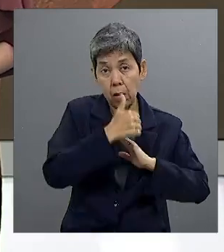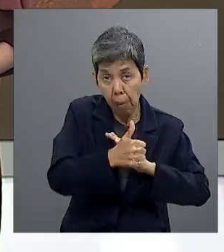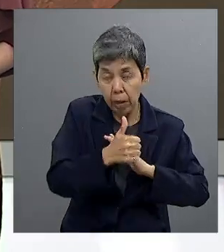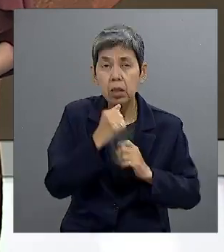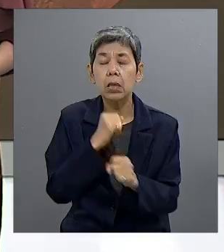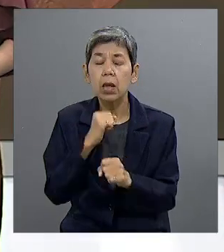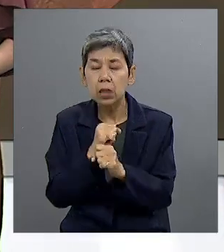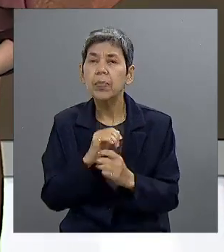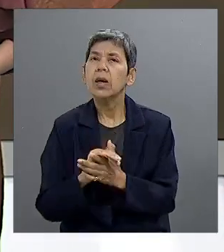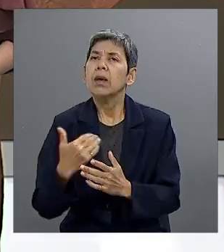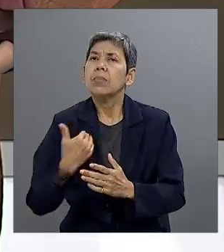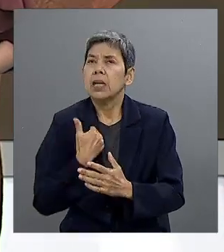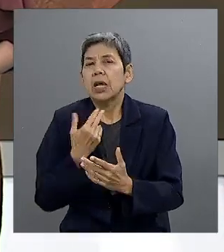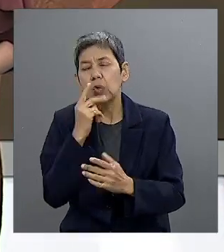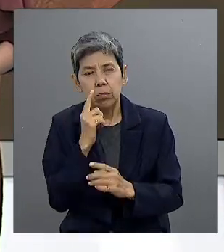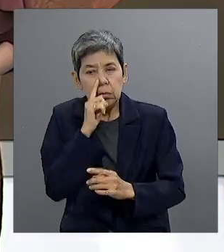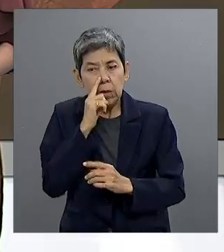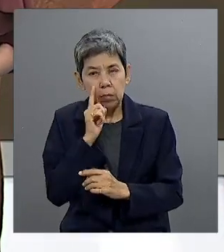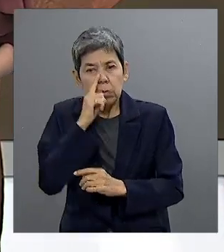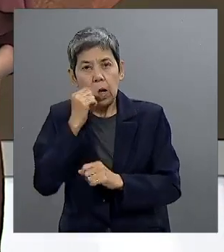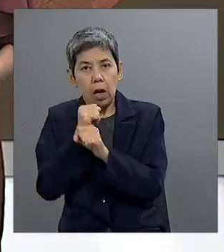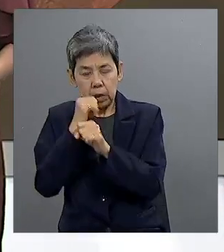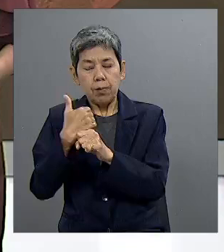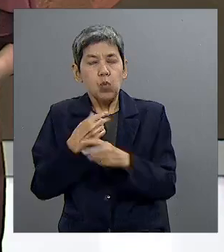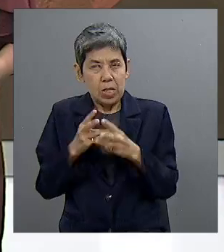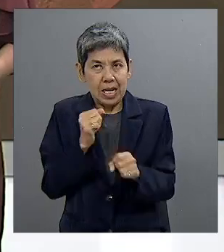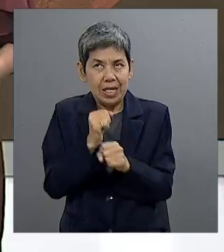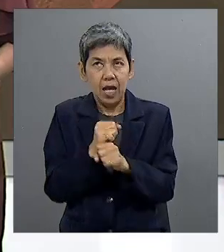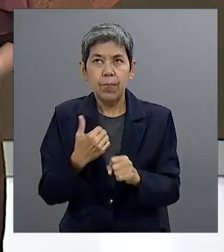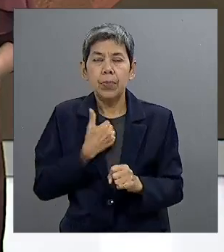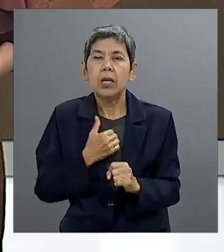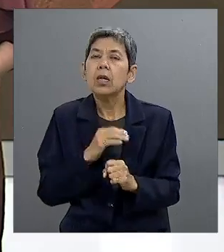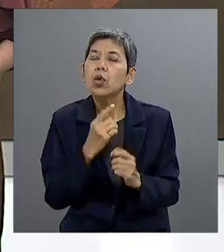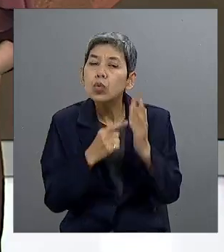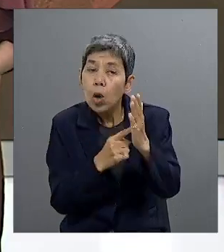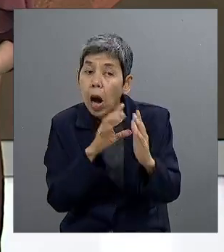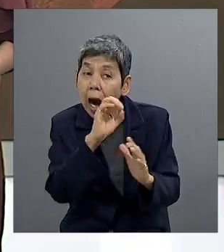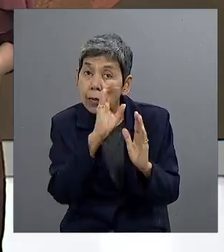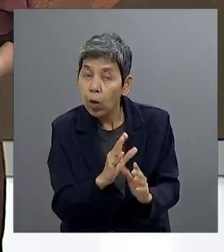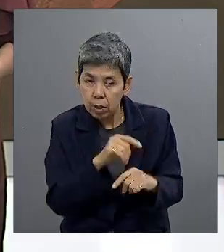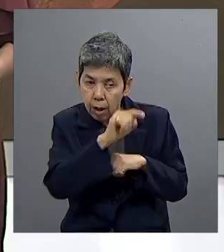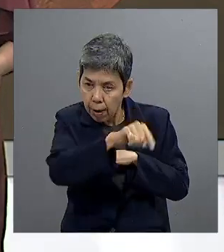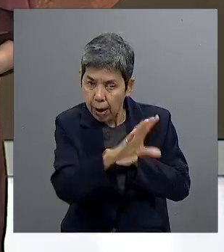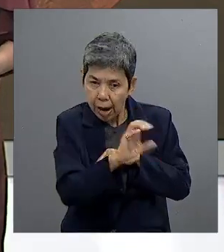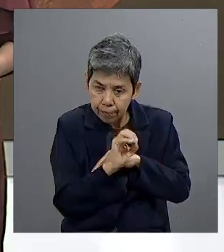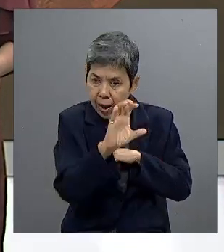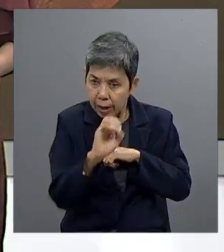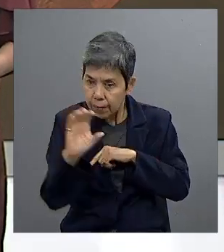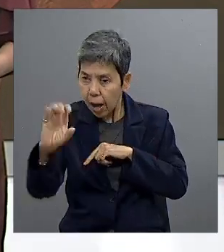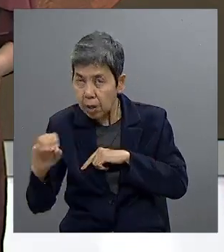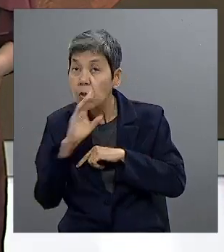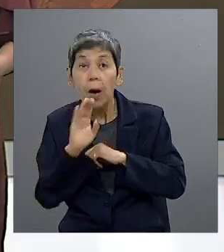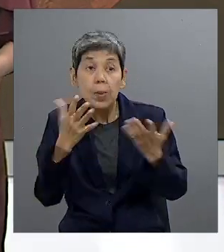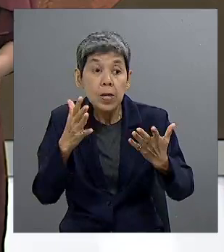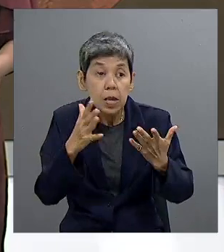pcrทั้งหมดเนี่ยจะใช้วิธีแบบนี้ค่ะเอาแค่ 50ตัวอย่างก่อนนะคะแต่ละแห่งเพราะว่าถ้าไม่มีที่กับ